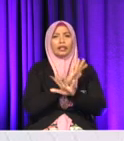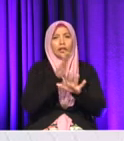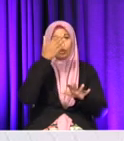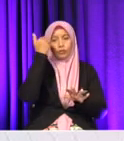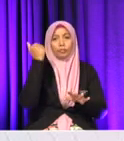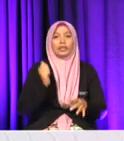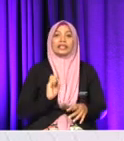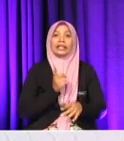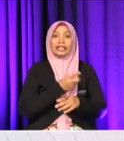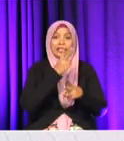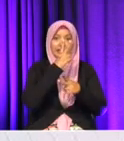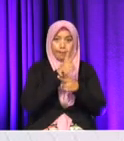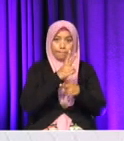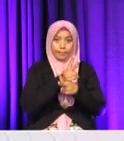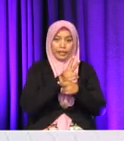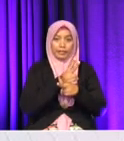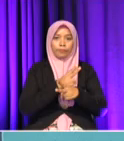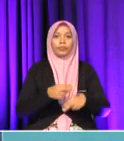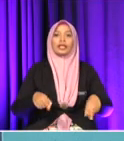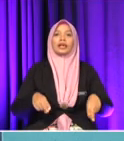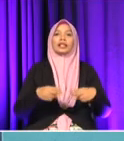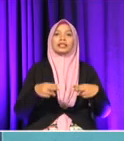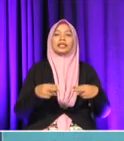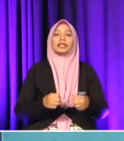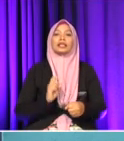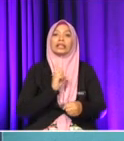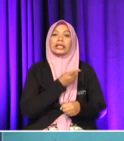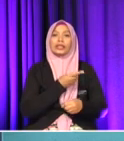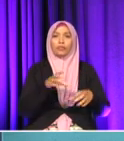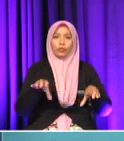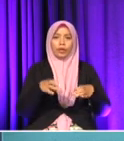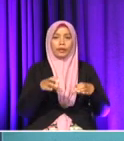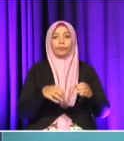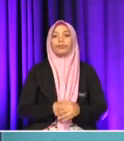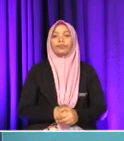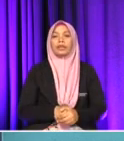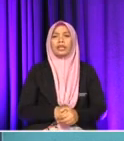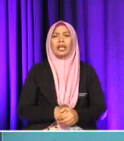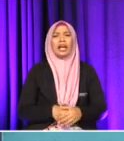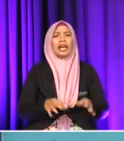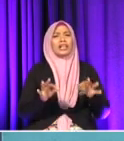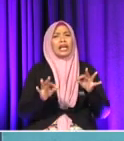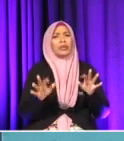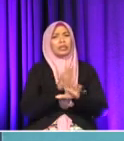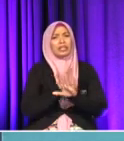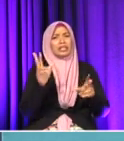simpan hasil karya kita simpan nanti